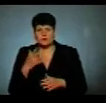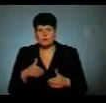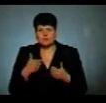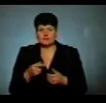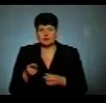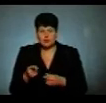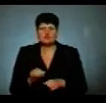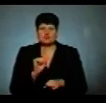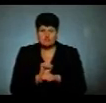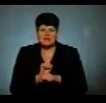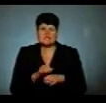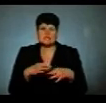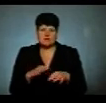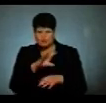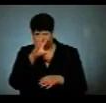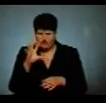що зупиніть транспорт взагалі, так?